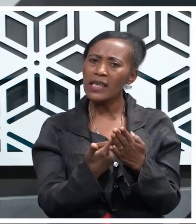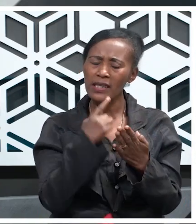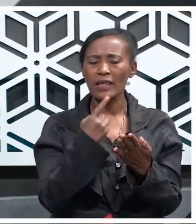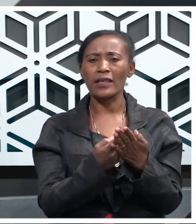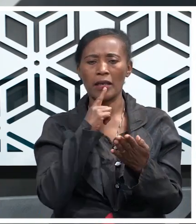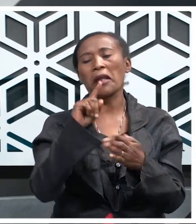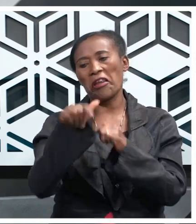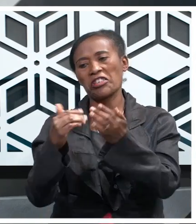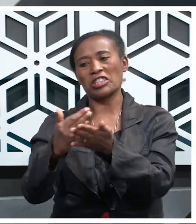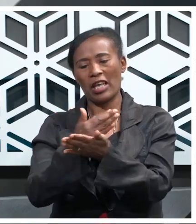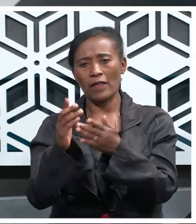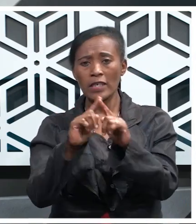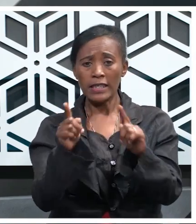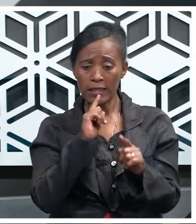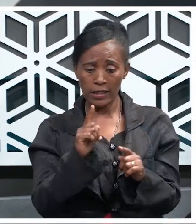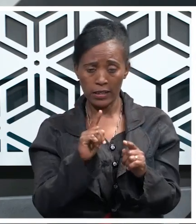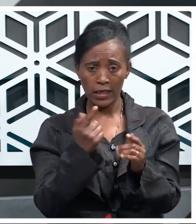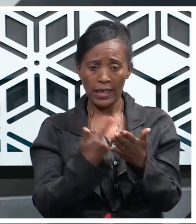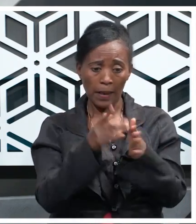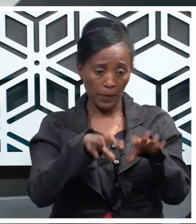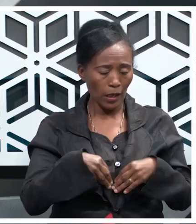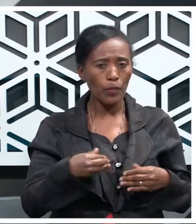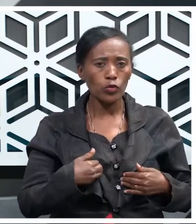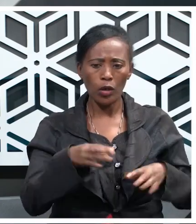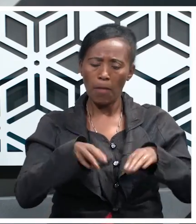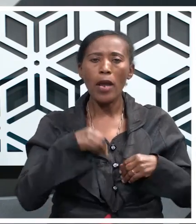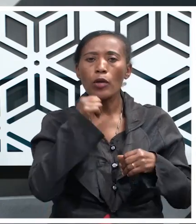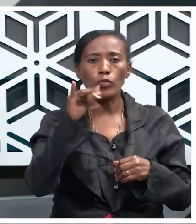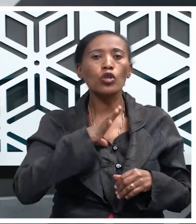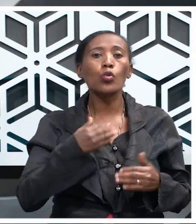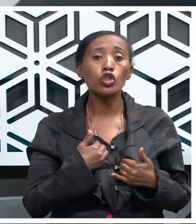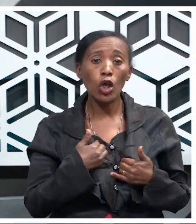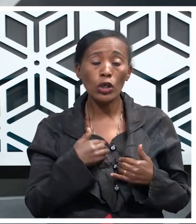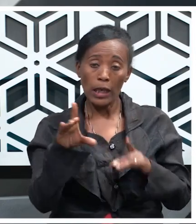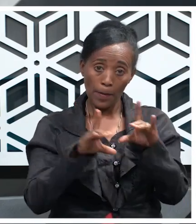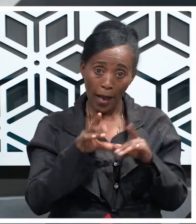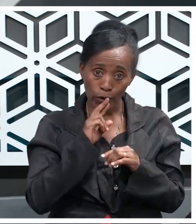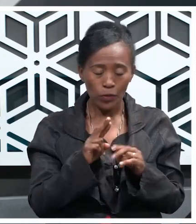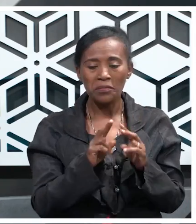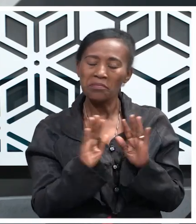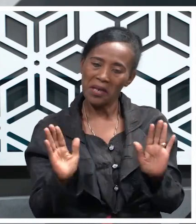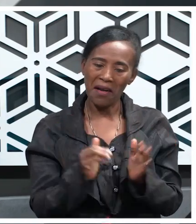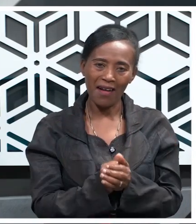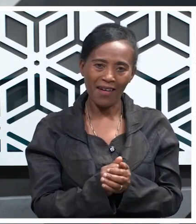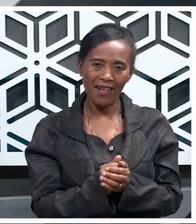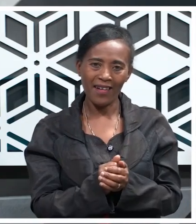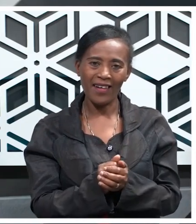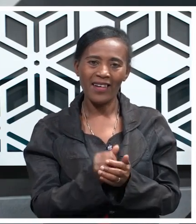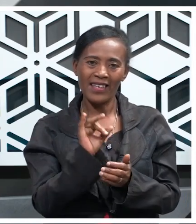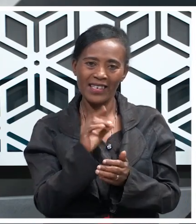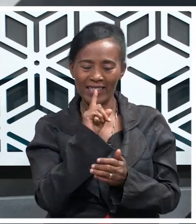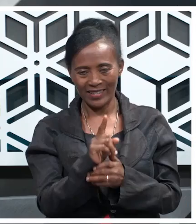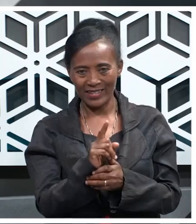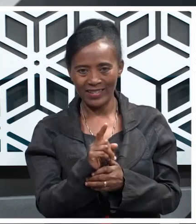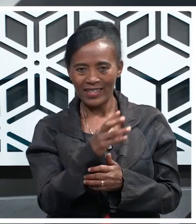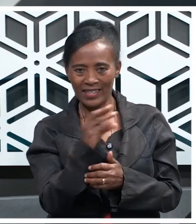ስለዚህ ሂጂ ፓርቲስፔት አደርጋለሁ ግን የሆነ አክሴፕት የሚያደርገውም አያደርገውም ሰው አለ እና ለማያደርጉት ያው በቃ